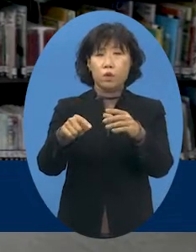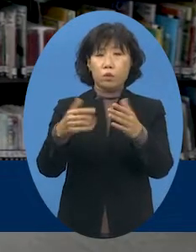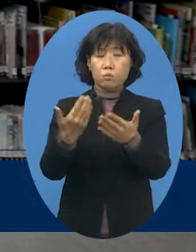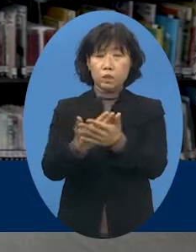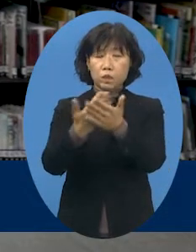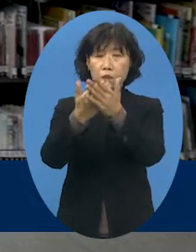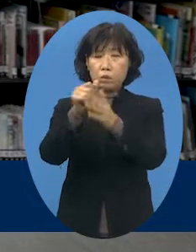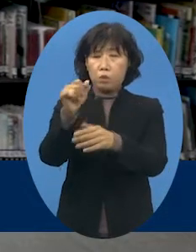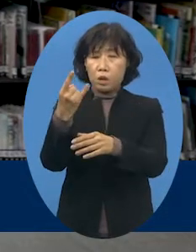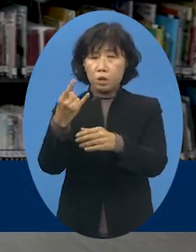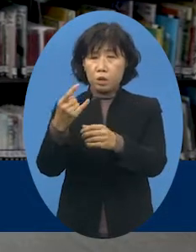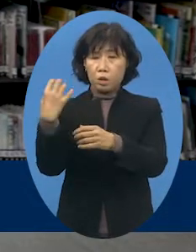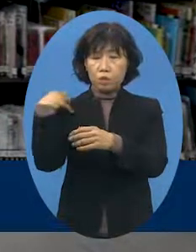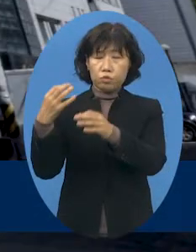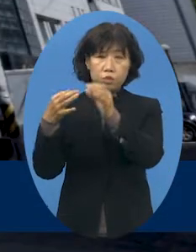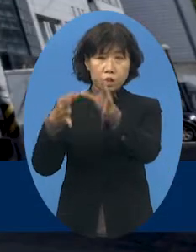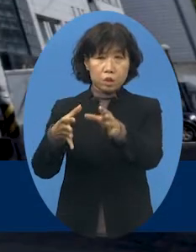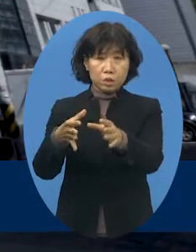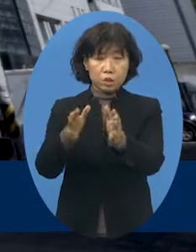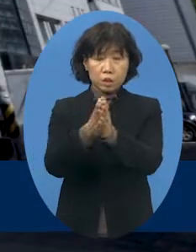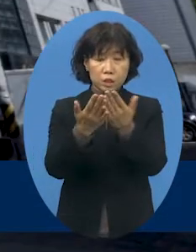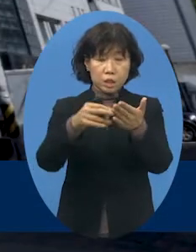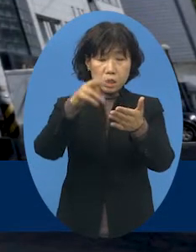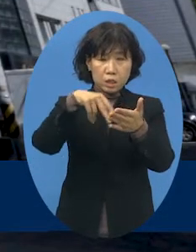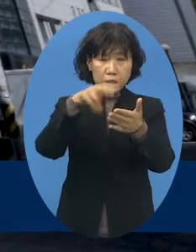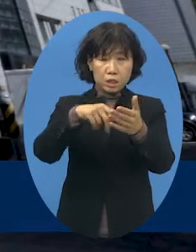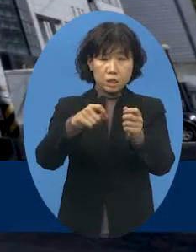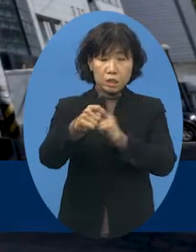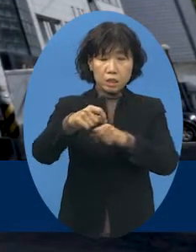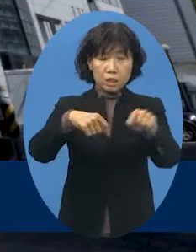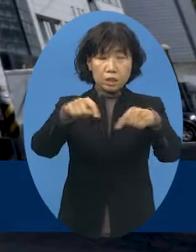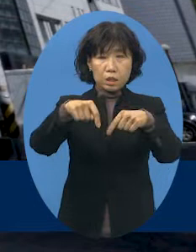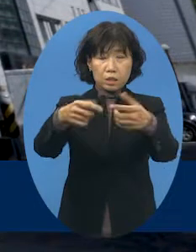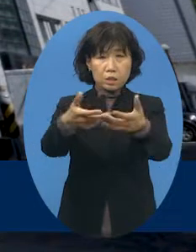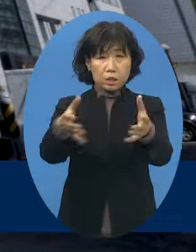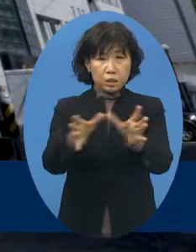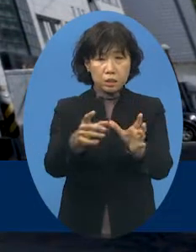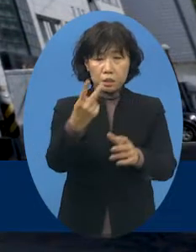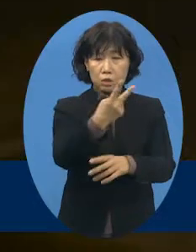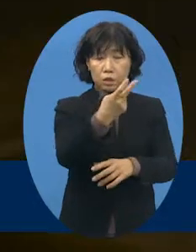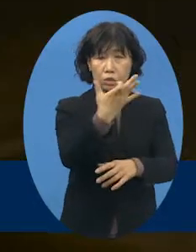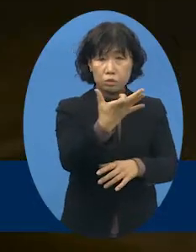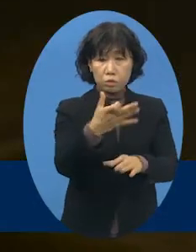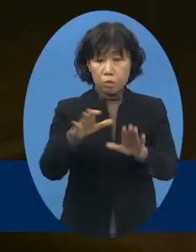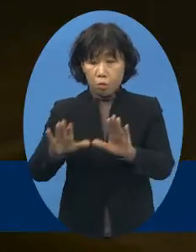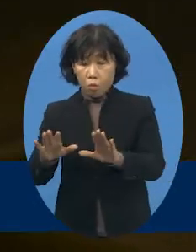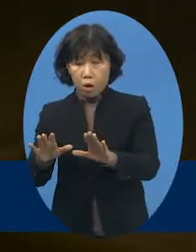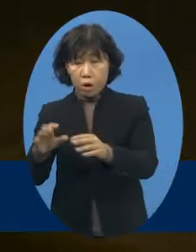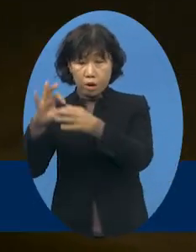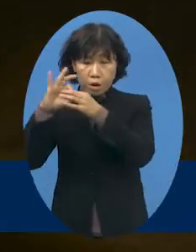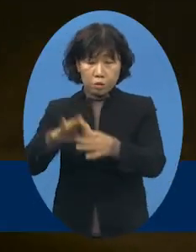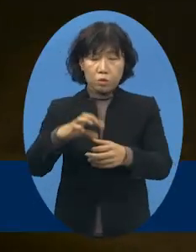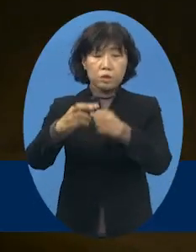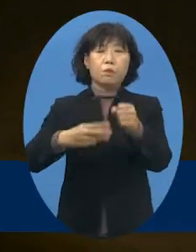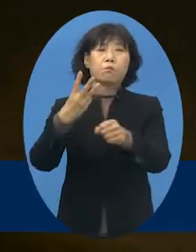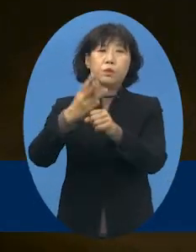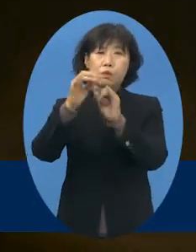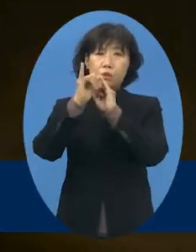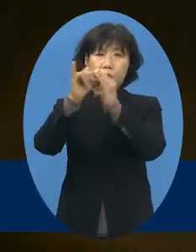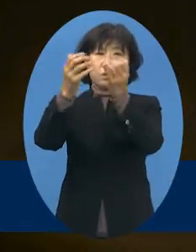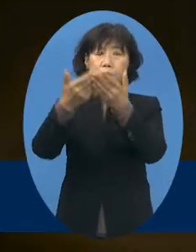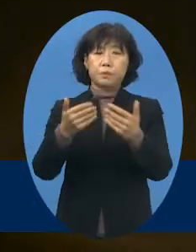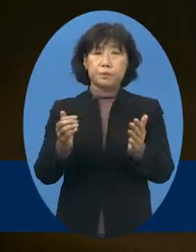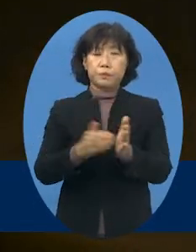국민 독서 문화 진흥회 에서 주최하는 대한민국 책읽는 지자체 대상을 2019년 부터 올해 까지 3년